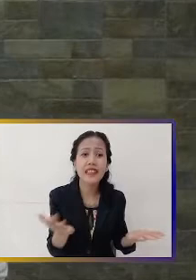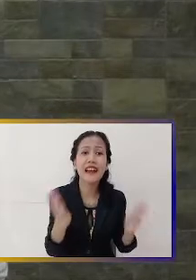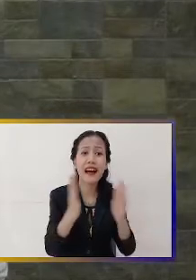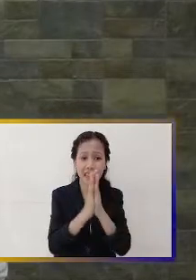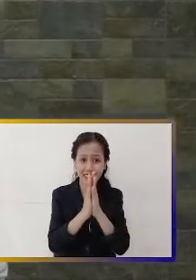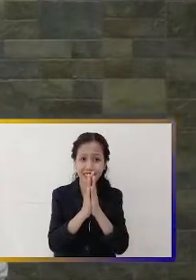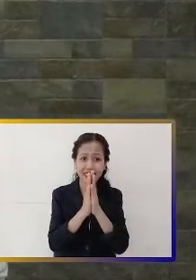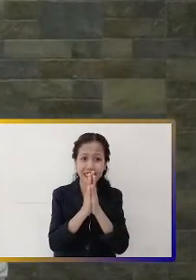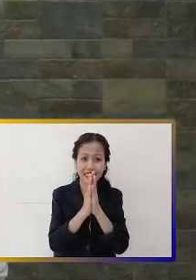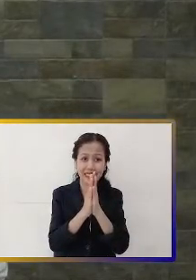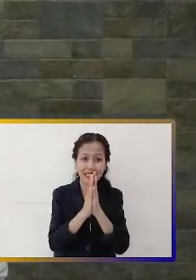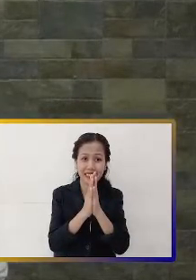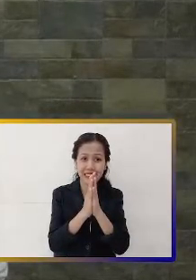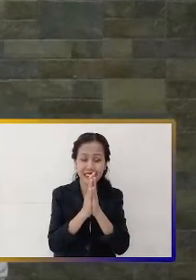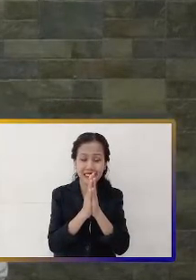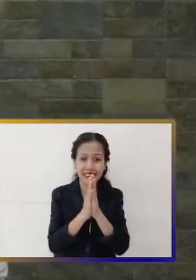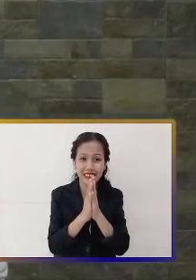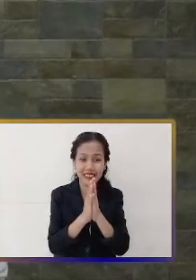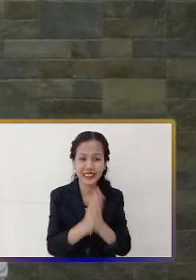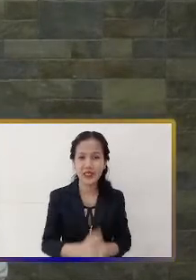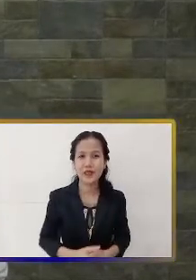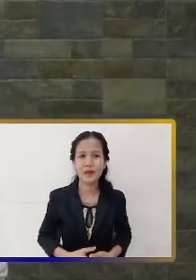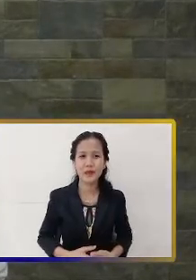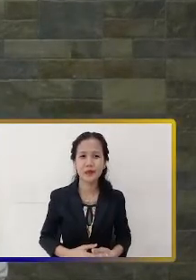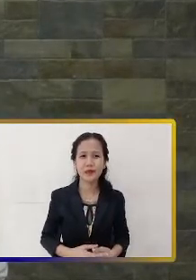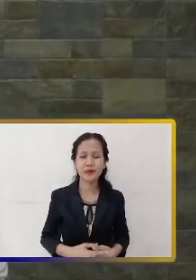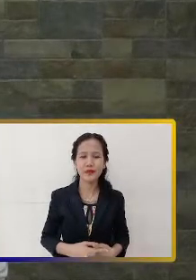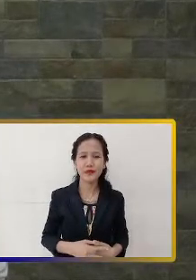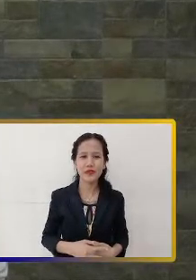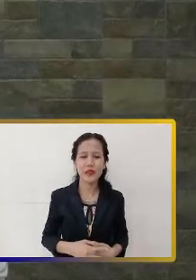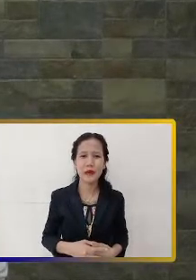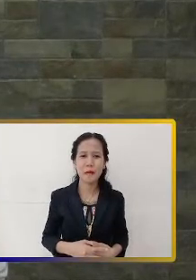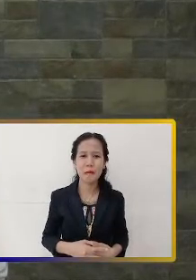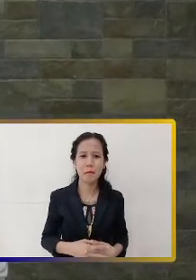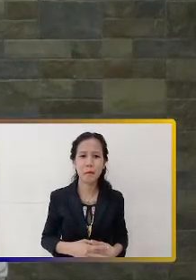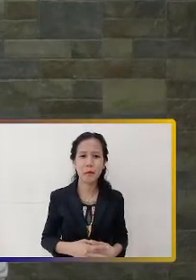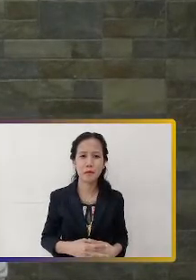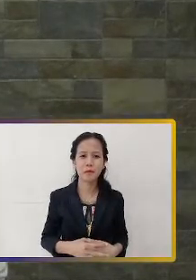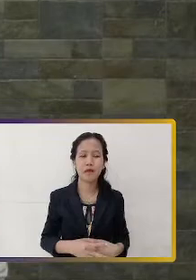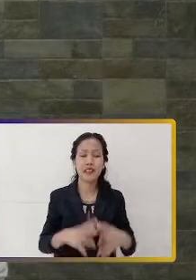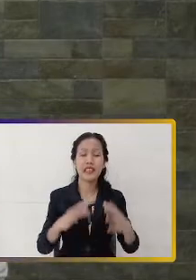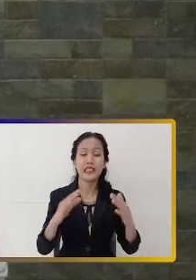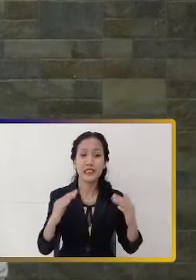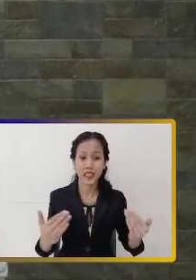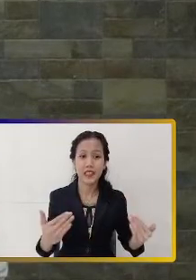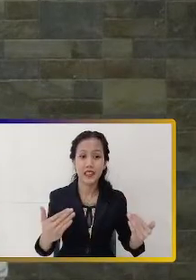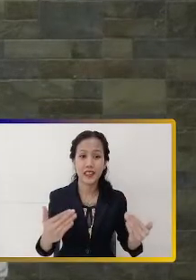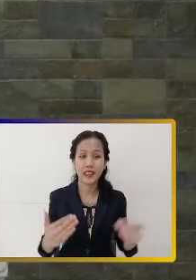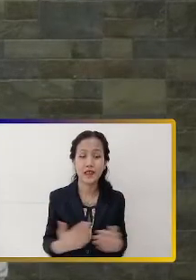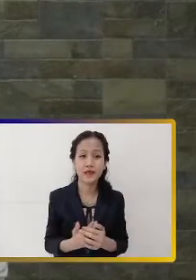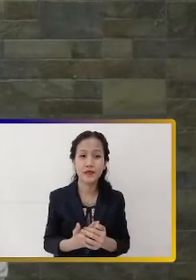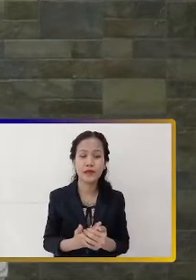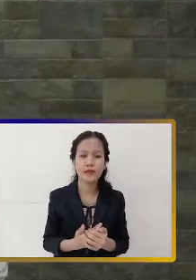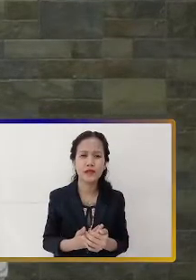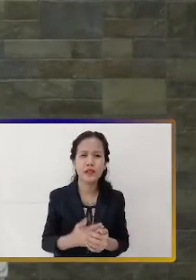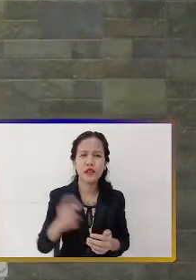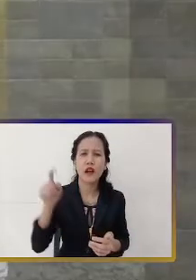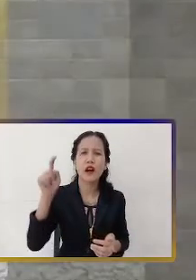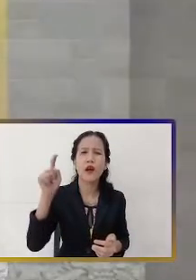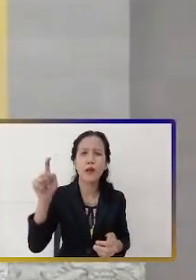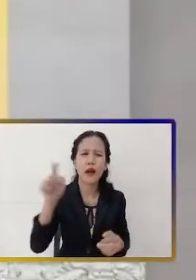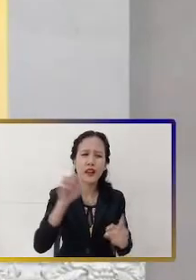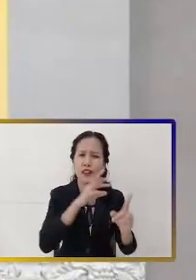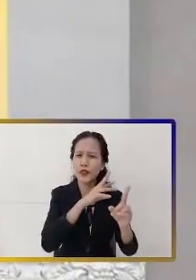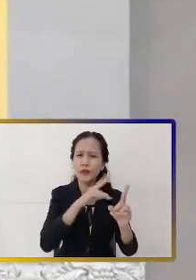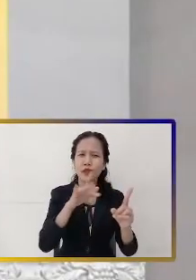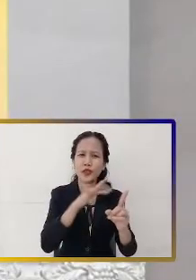Oh boy, imagine. Ngayon pa lamang, kapatid. Kapatid, bago ako magtatapos dito, tignan niyong mabuti kung anong